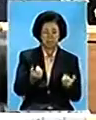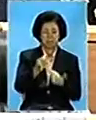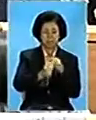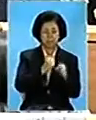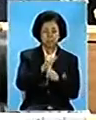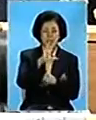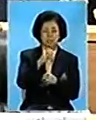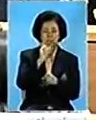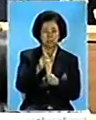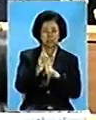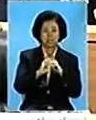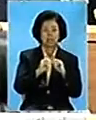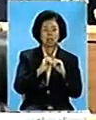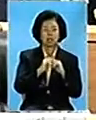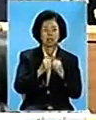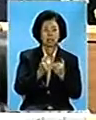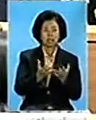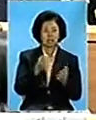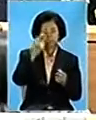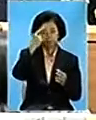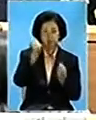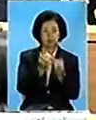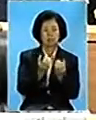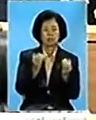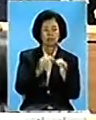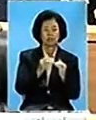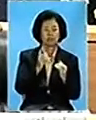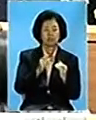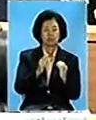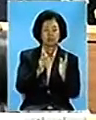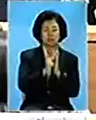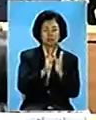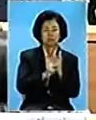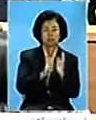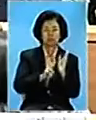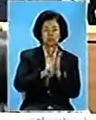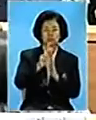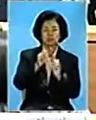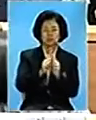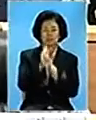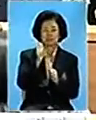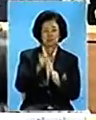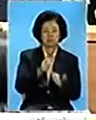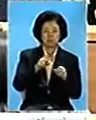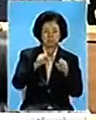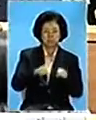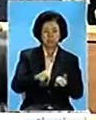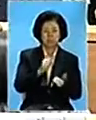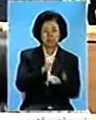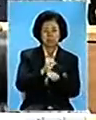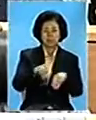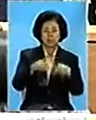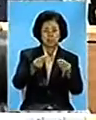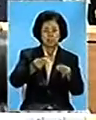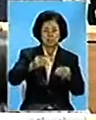ป็นยังไงครับเพราะว่ารัฐธรรมนูญเนี่ยเป็นกติกาสูงสุดถ้าท่านสามารถทำให้ประชาชนเข้าใจได้ว่